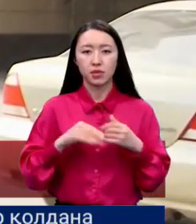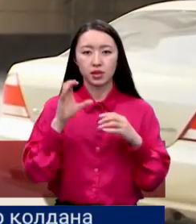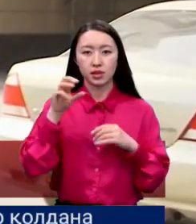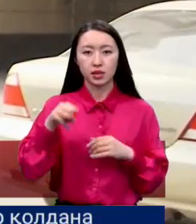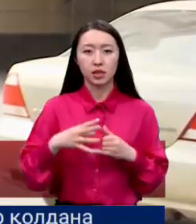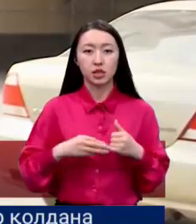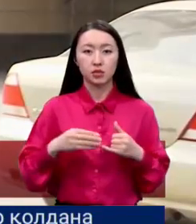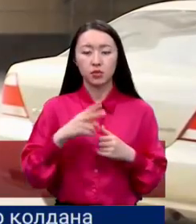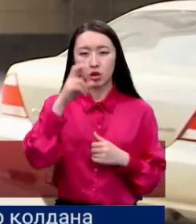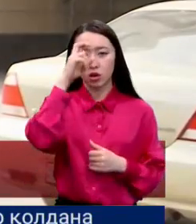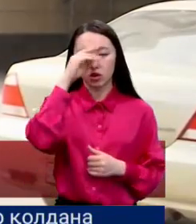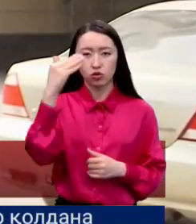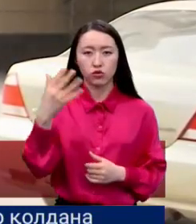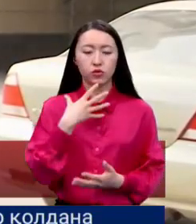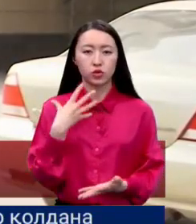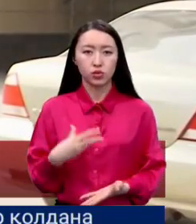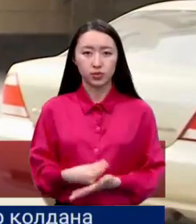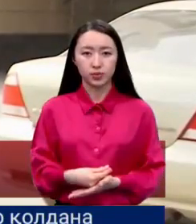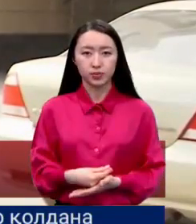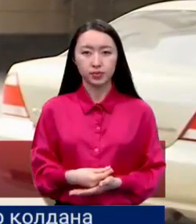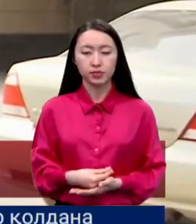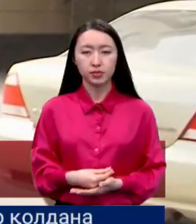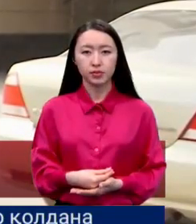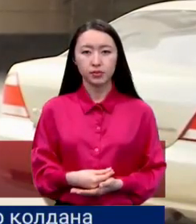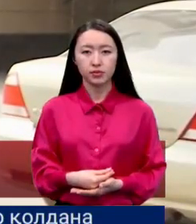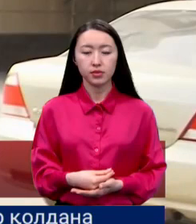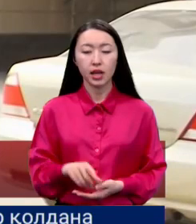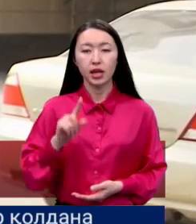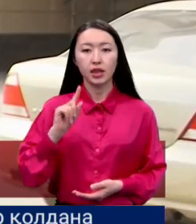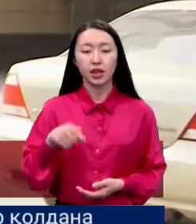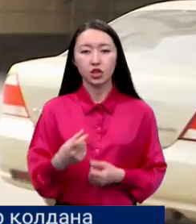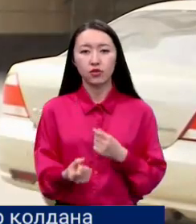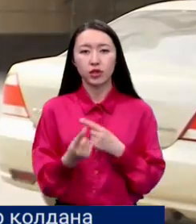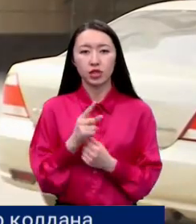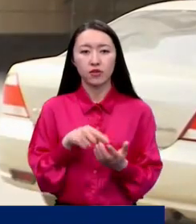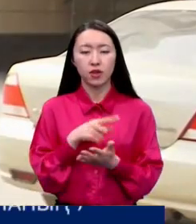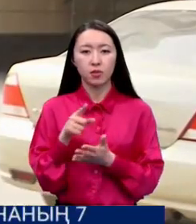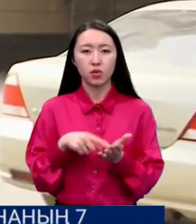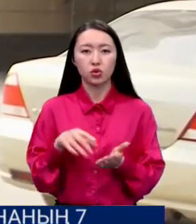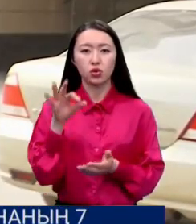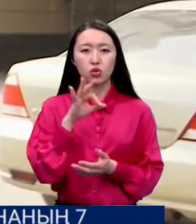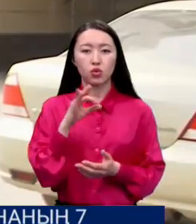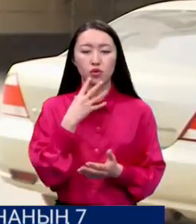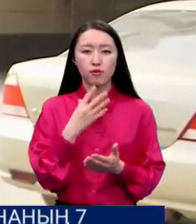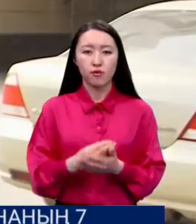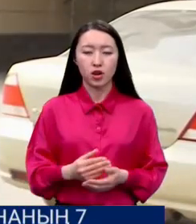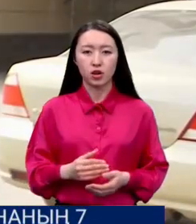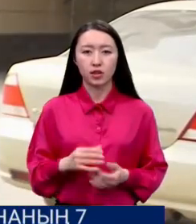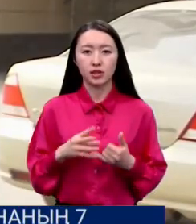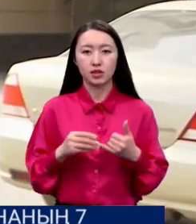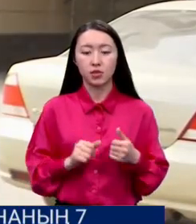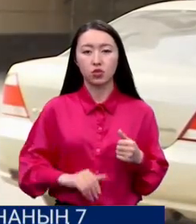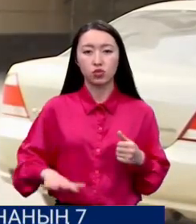земля находится в государственной собственности. Даже возникают вопросы по частным земельным участкам,